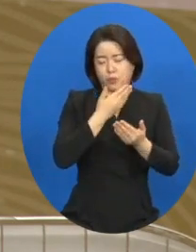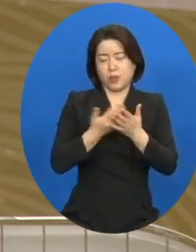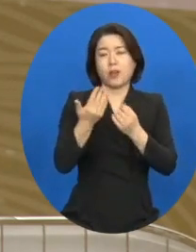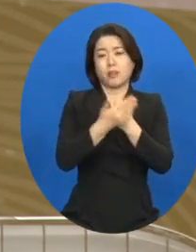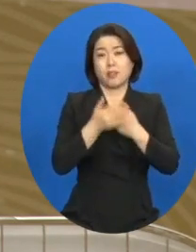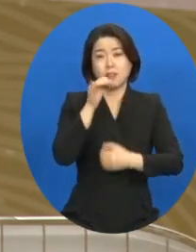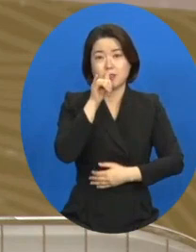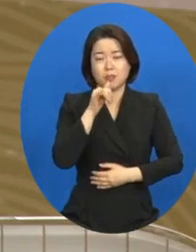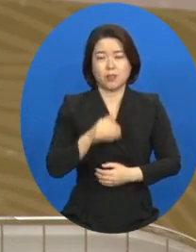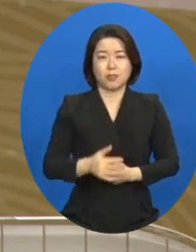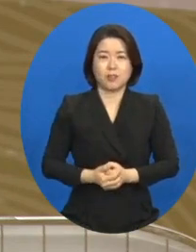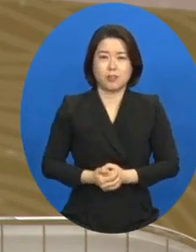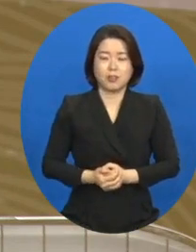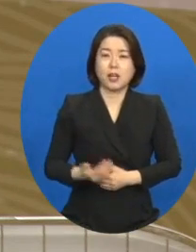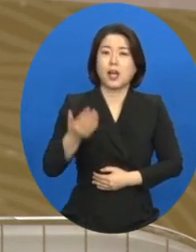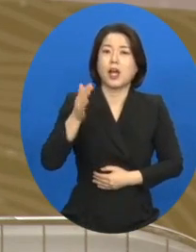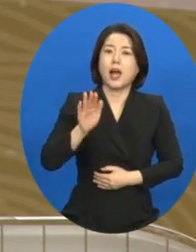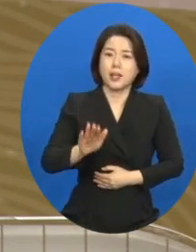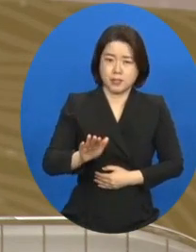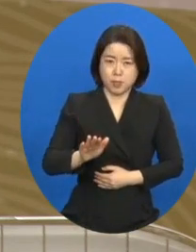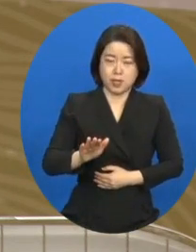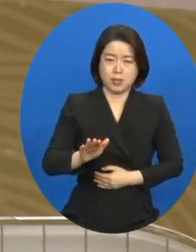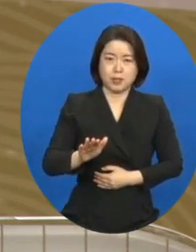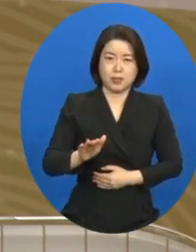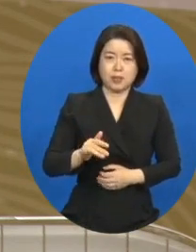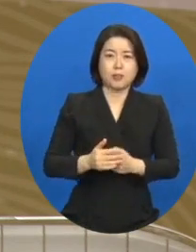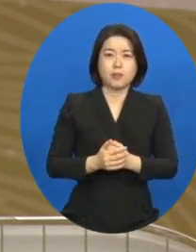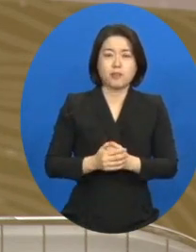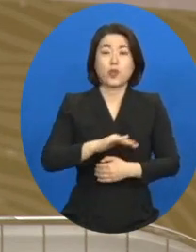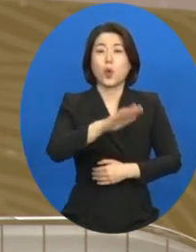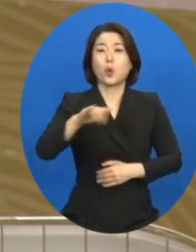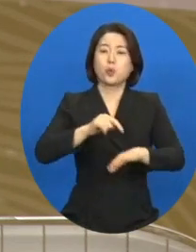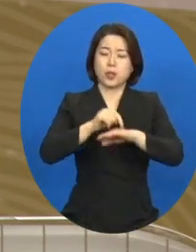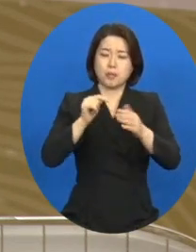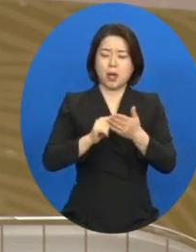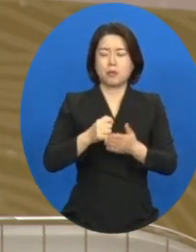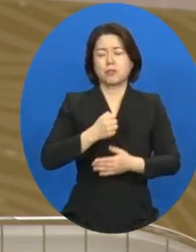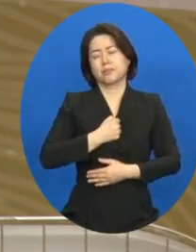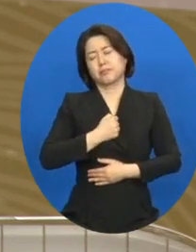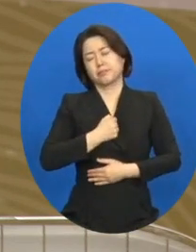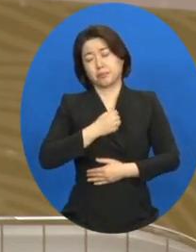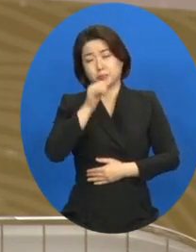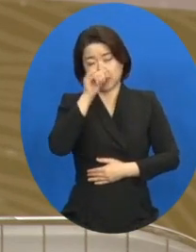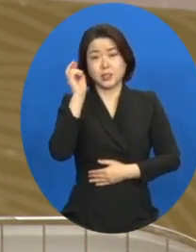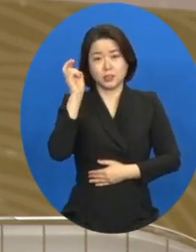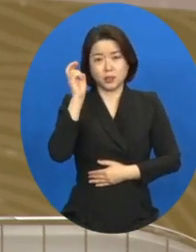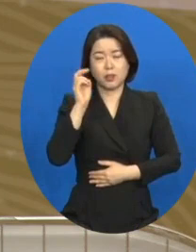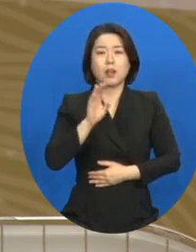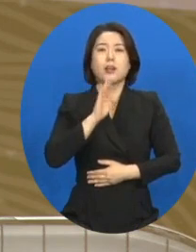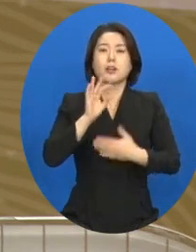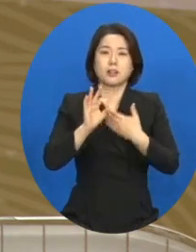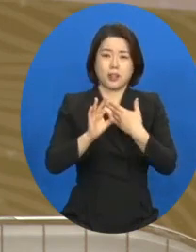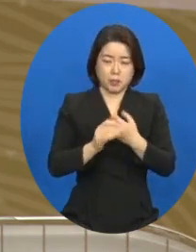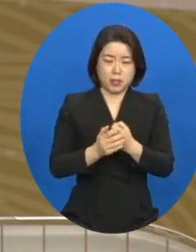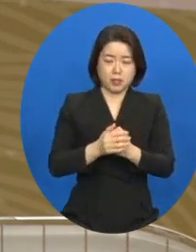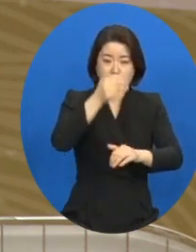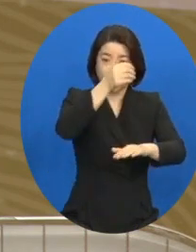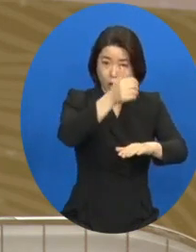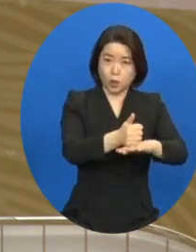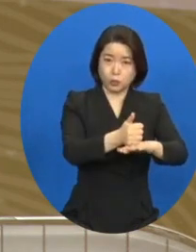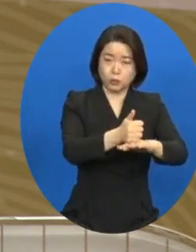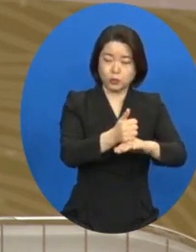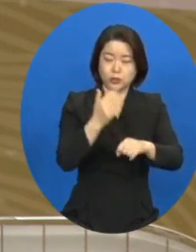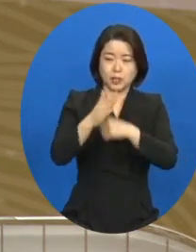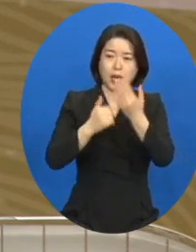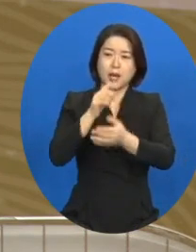은혜입니까? 그렇지만 우리 마음이 답답해요. 그렇다면 결국은